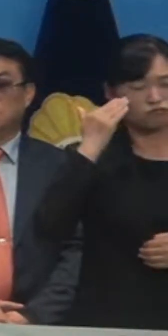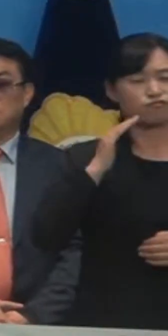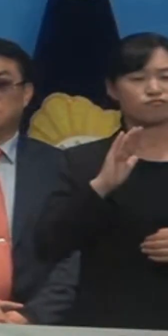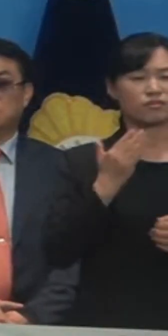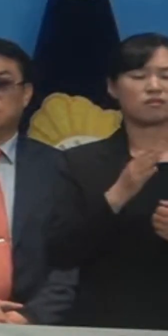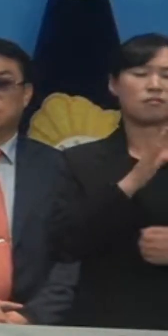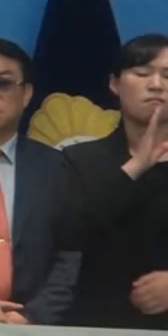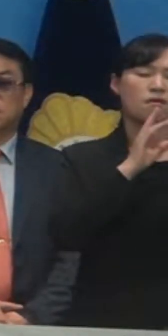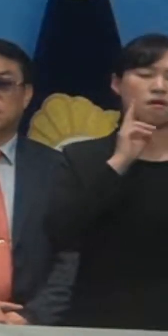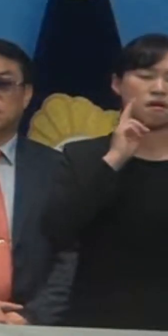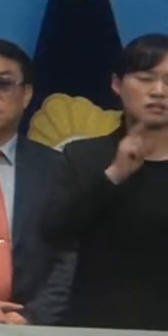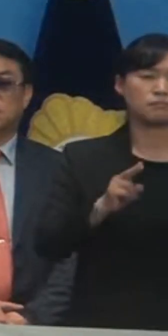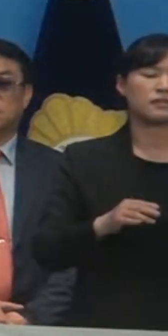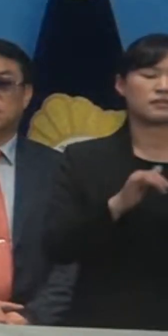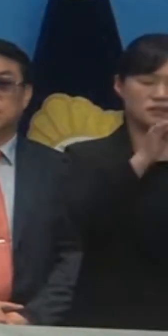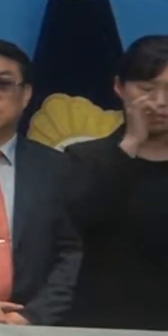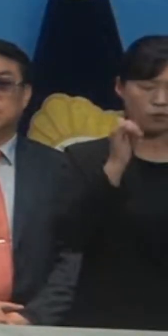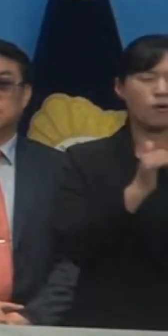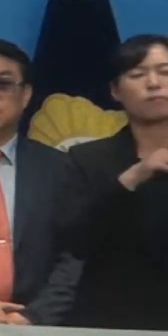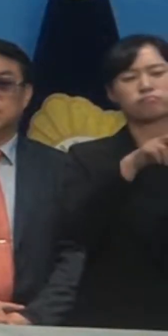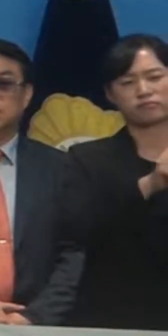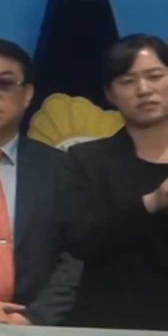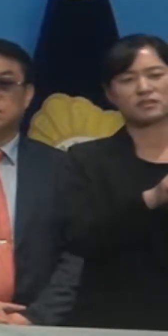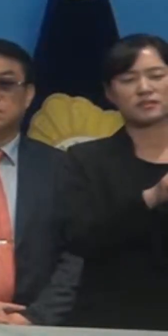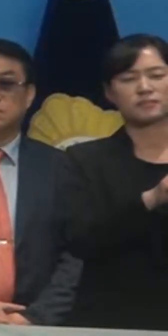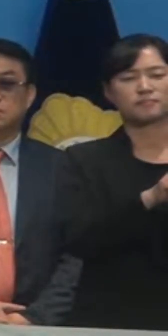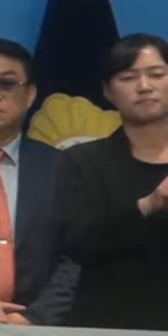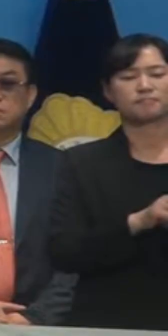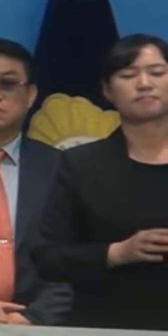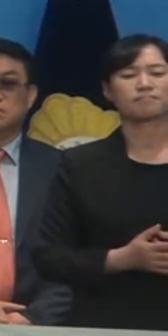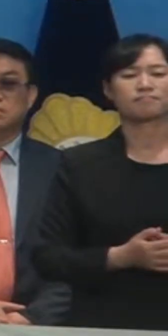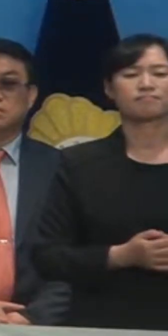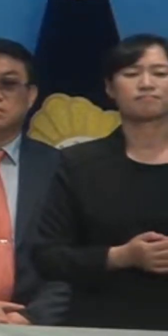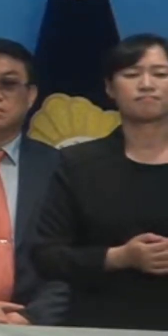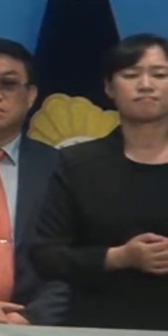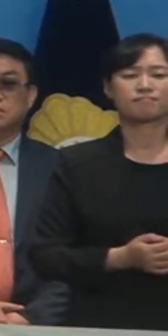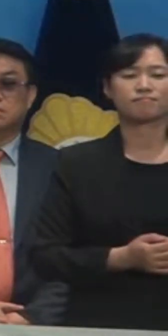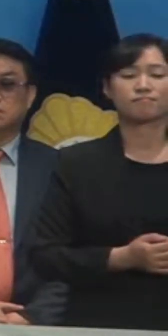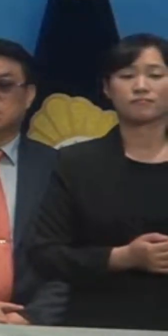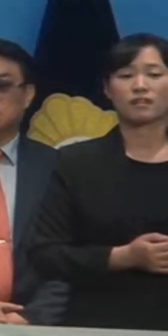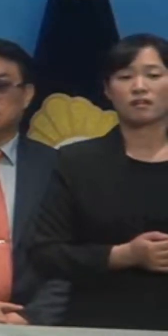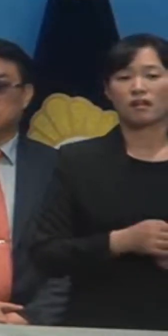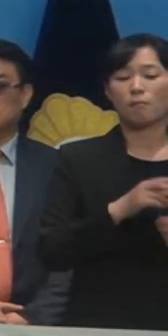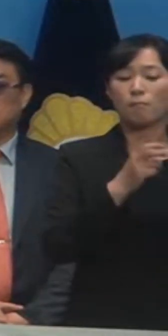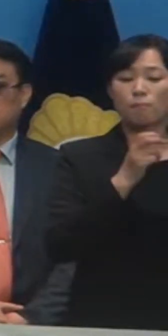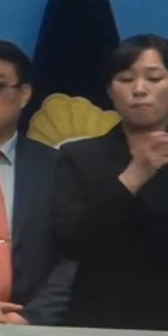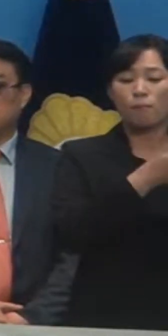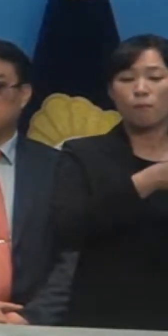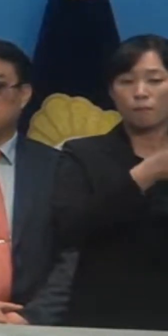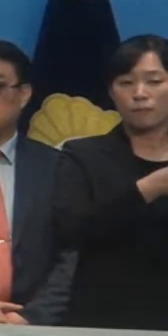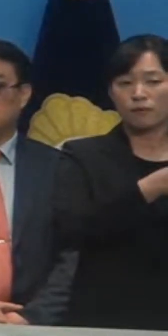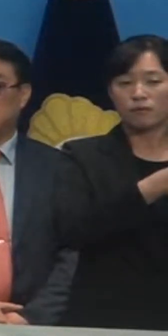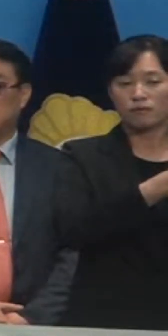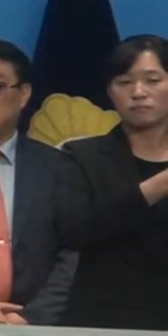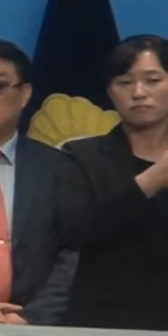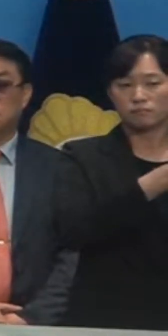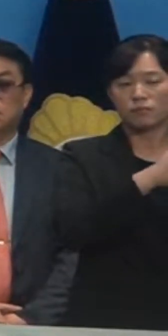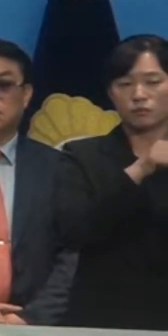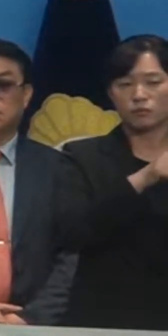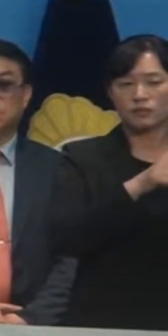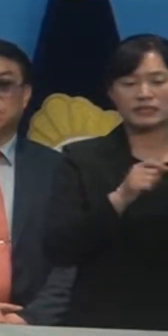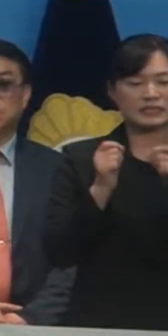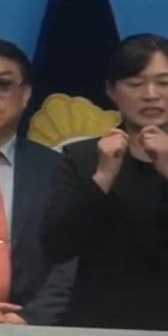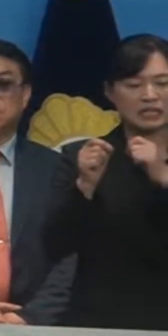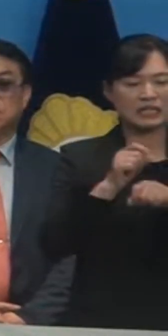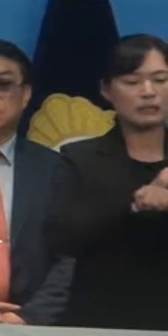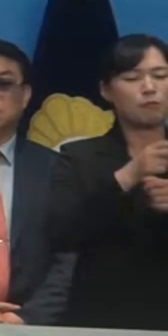아주 심각한 사회적인 문제가 되었습니다. 그리고 여기에 대한 법적 규제도